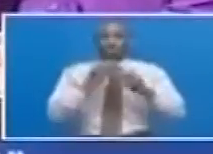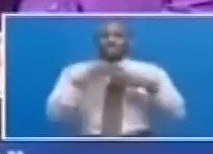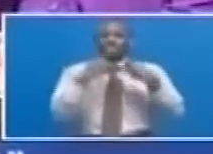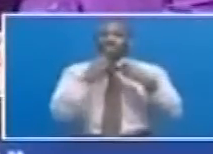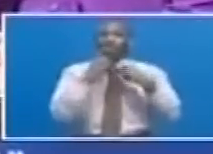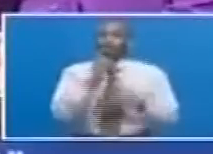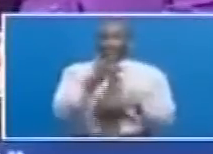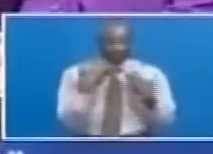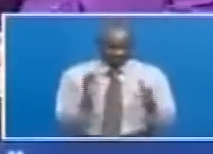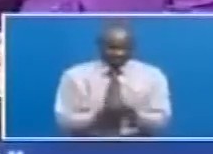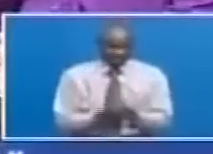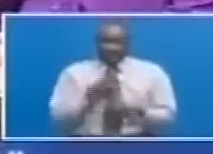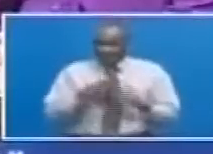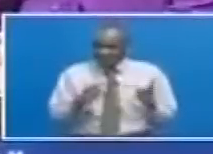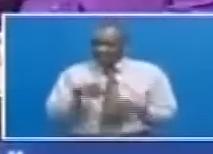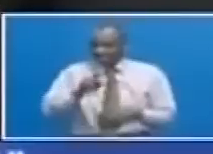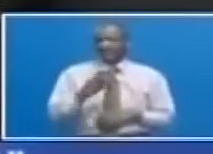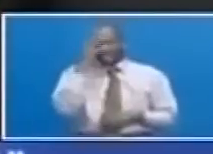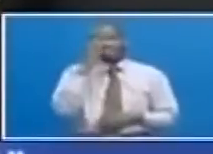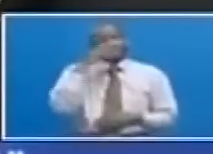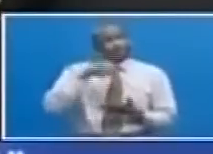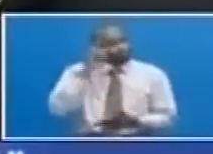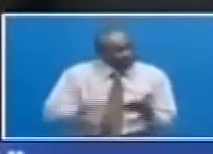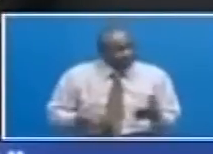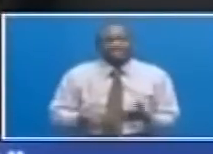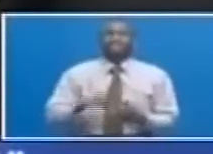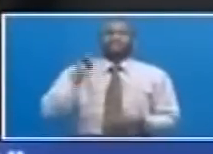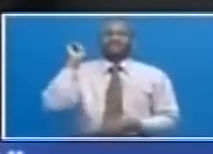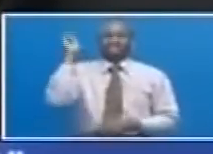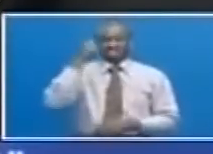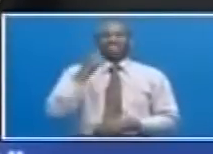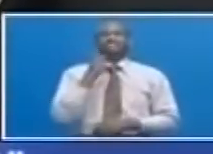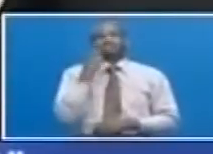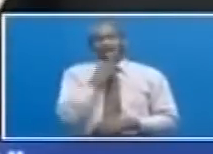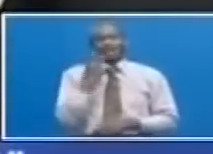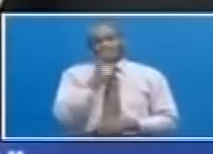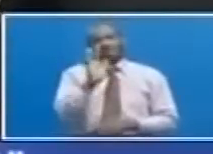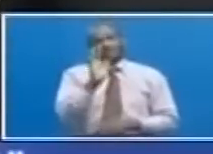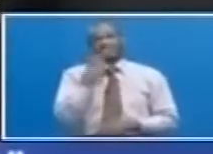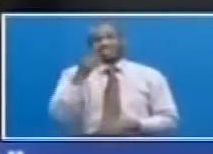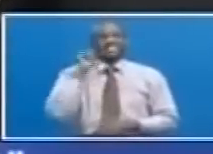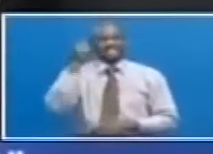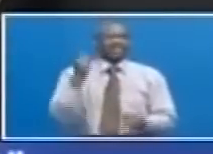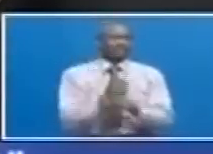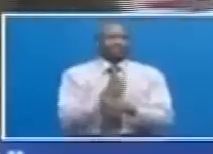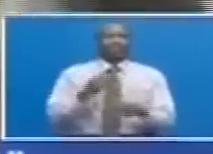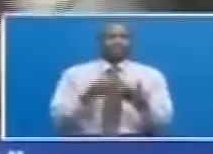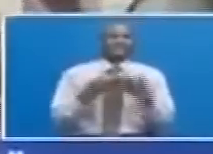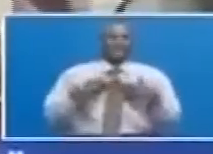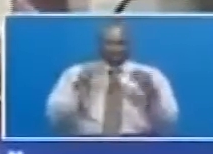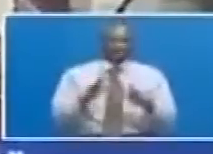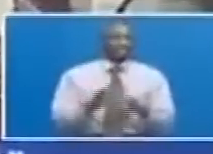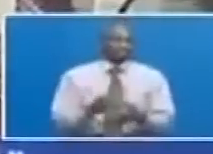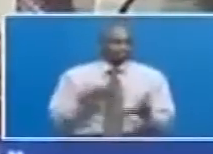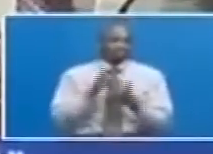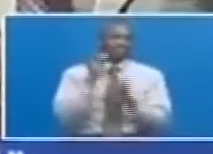Lakini lililoonekana kuzua ghadhabu hapa ni ule msimamo wa Rais Kenyatta kuwa Kenya haina fedha kukidhi mahitaji hayo. Mimi